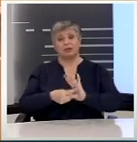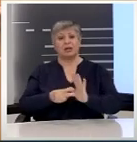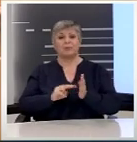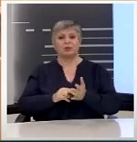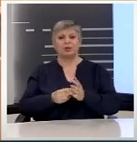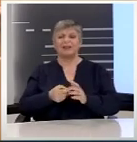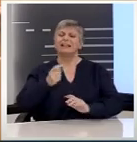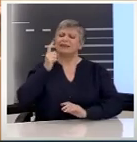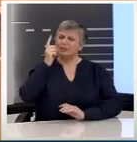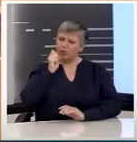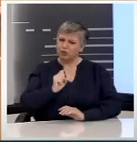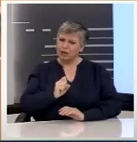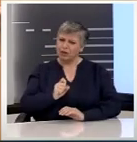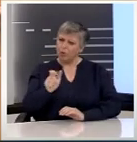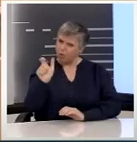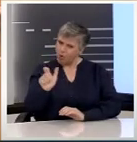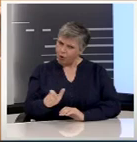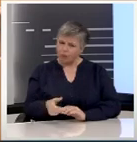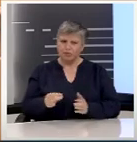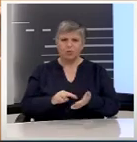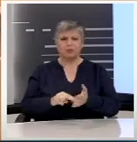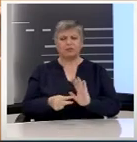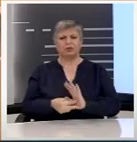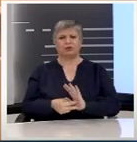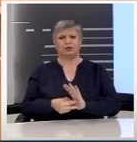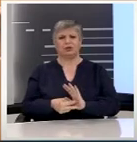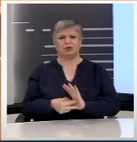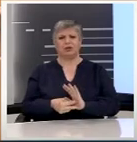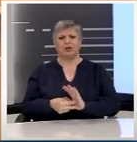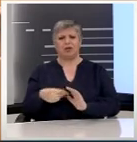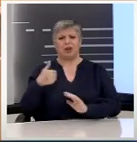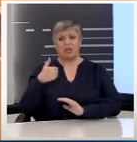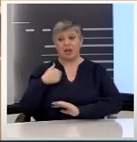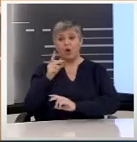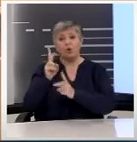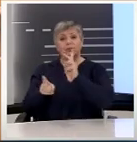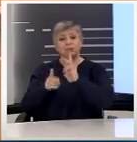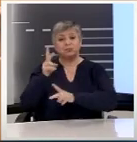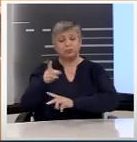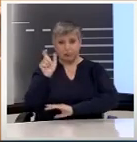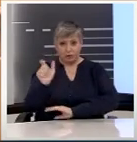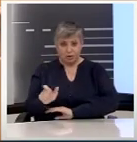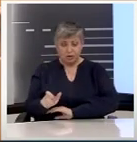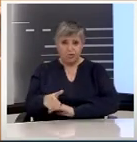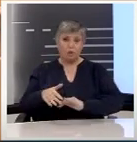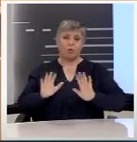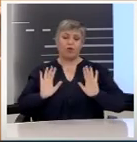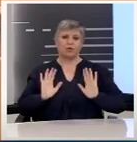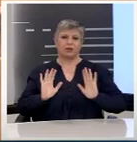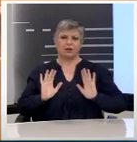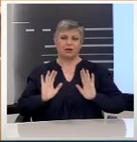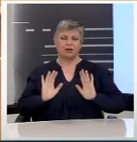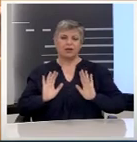είστε, δεν απευθύνω προσωπική μορφή. Γιατί ζητάτε το λόγο προσωπικό. Παρακαλώ, σας κλείνω. Παρακαλώ όμως, όπως επίσης είπα και